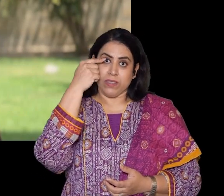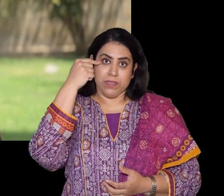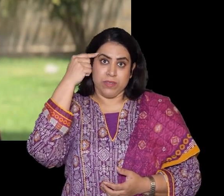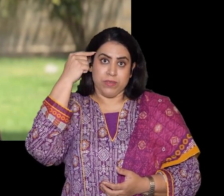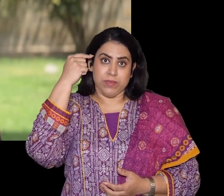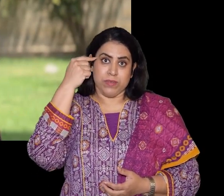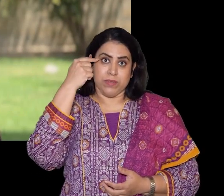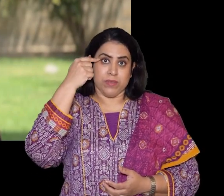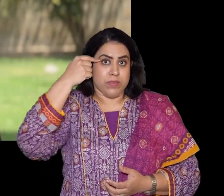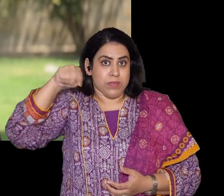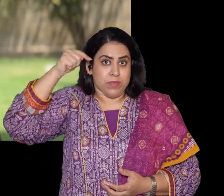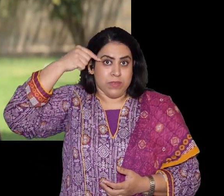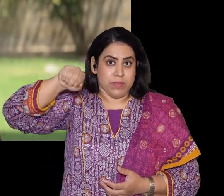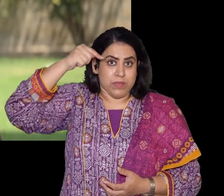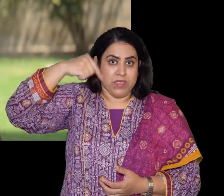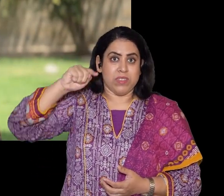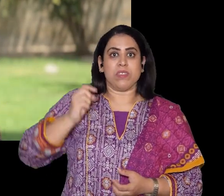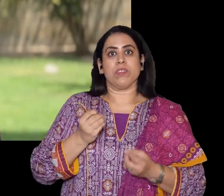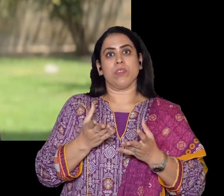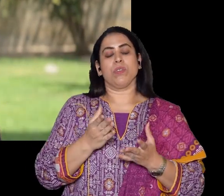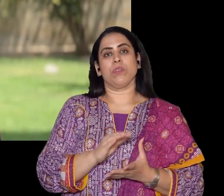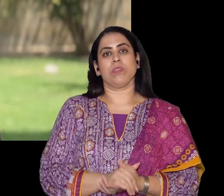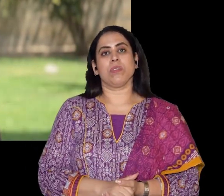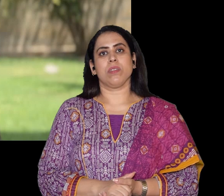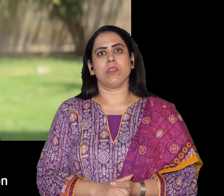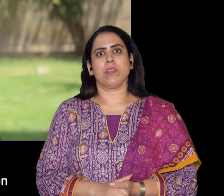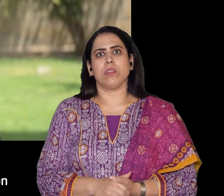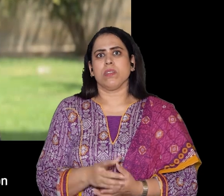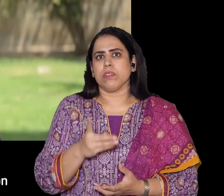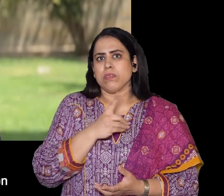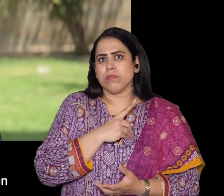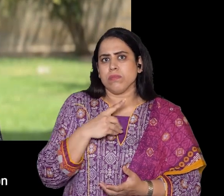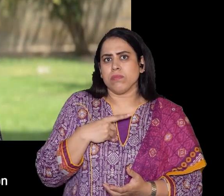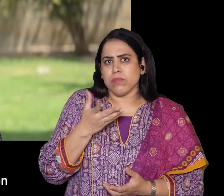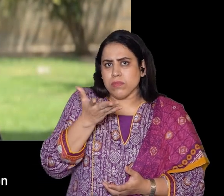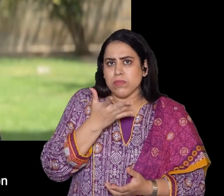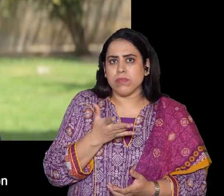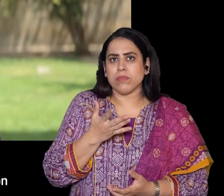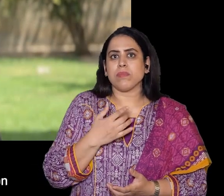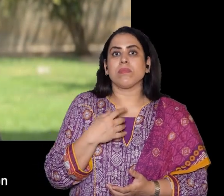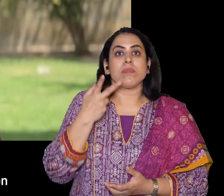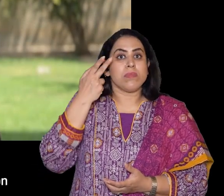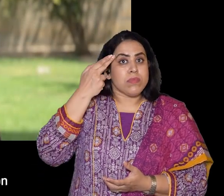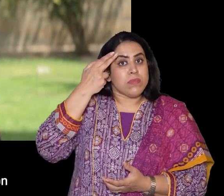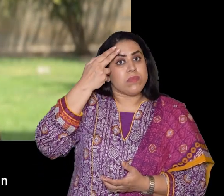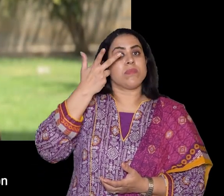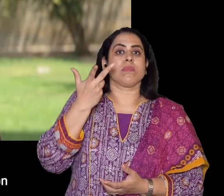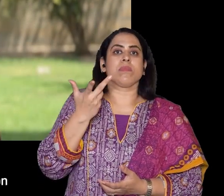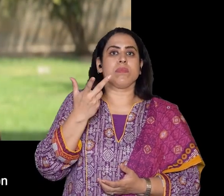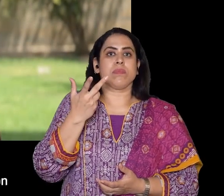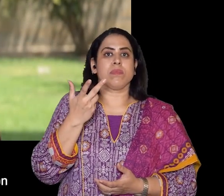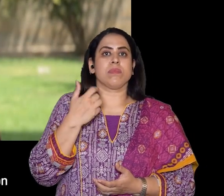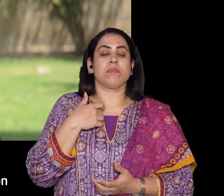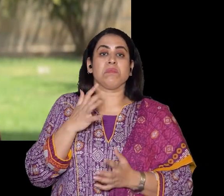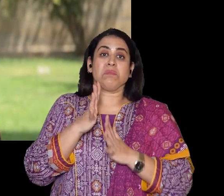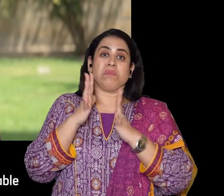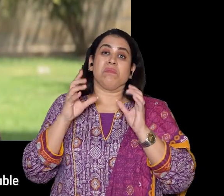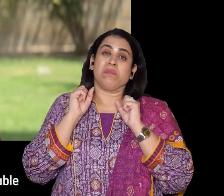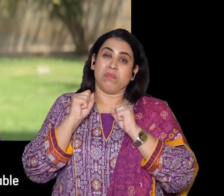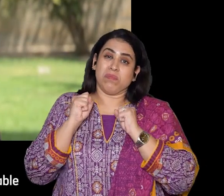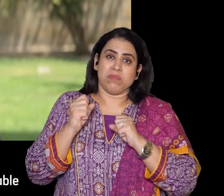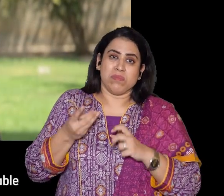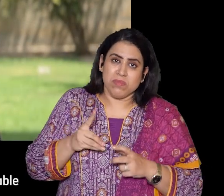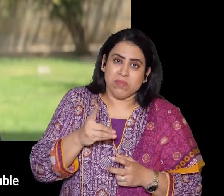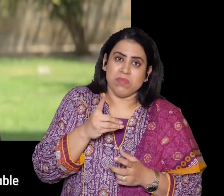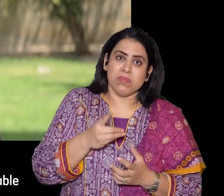में खून की नालियाँ हैं वो लीकेज हो चुकी है उसमें। इसके बाद मुझे डॉक्टर साहब ने बताया कि आपका ऑपरेट होगा,